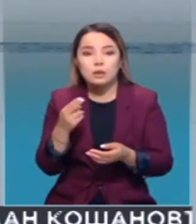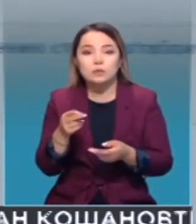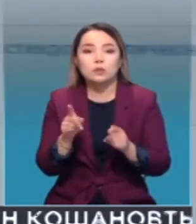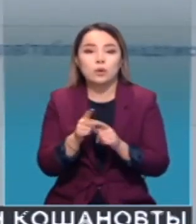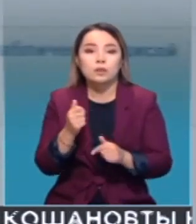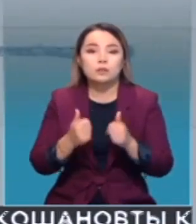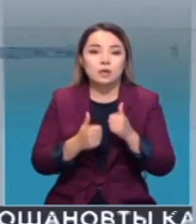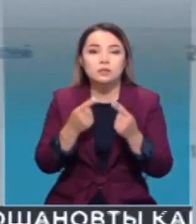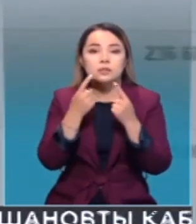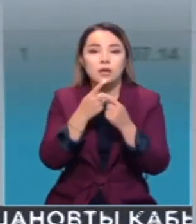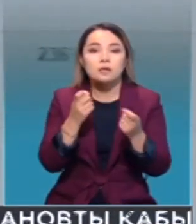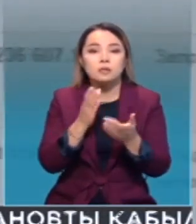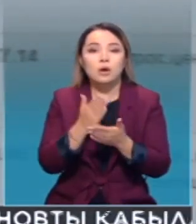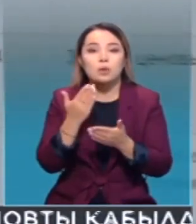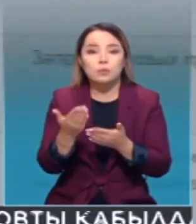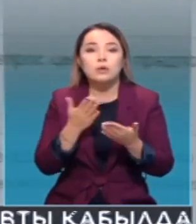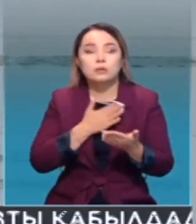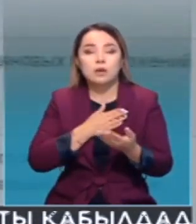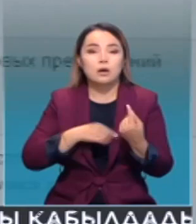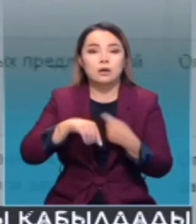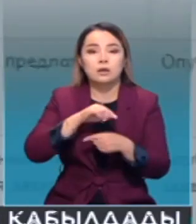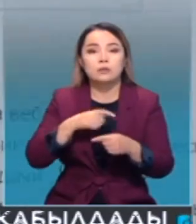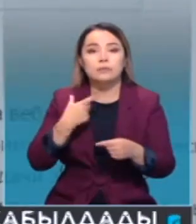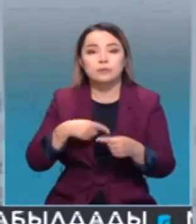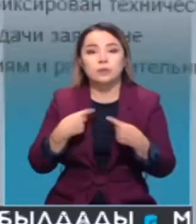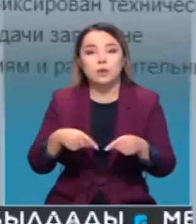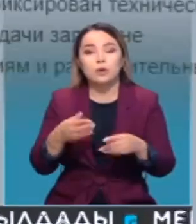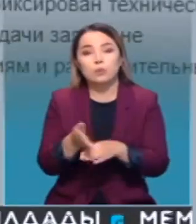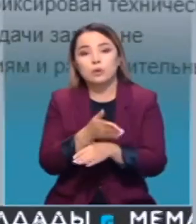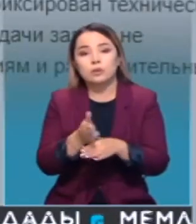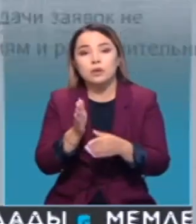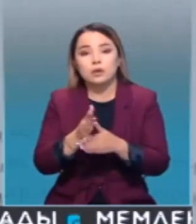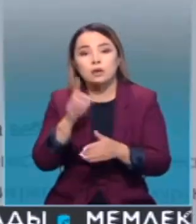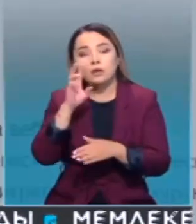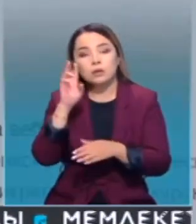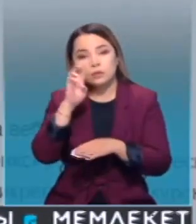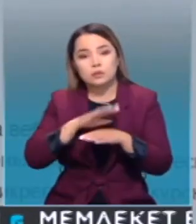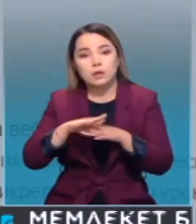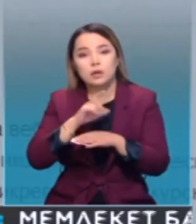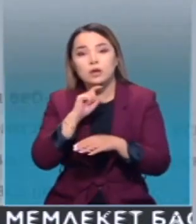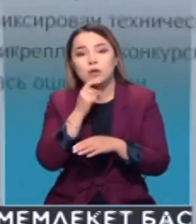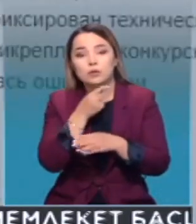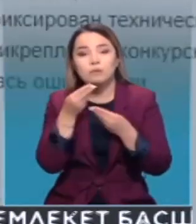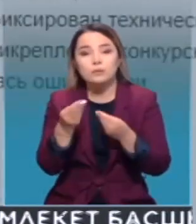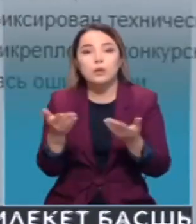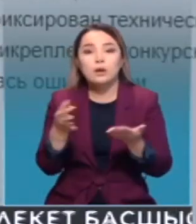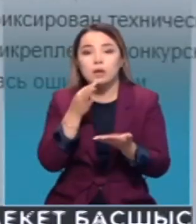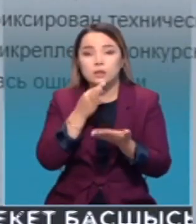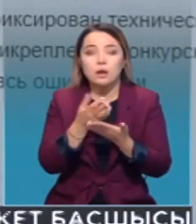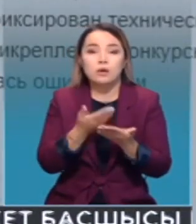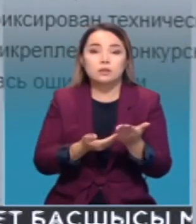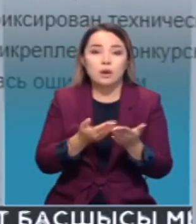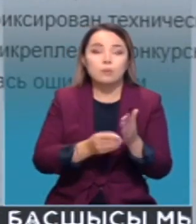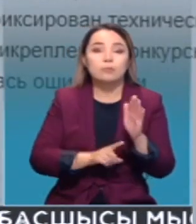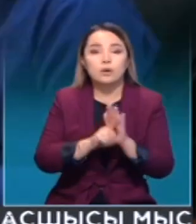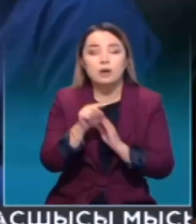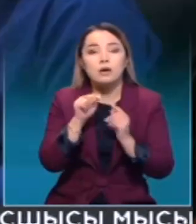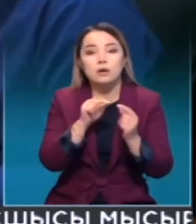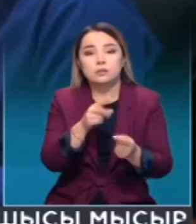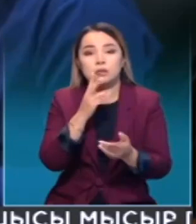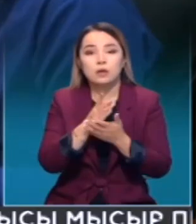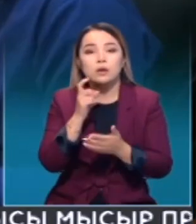тендері жарияланып жатады. Енді оны біздің кәсіпкерлер өзгемен бөліссе, ел экономикасына қалай әсер етпек? Сарапшылар мұндай бастамаға